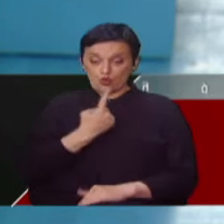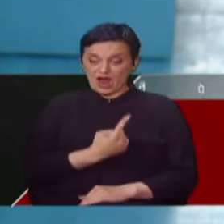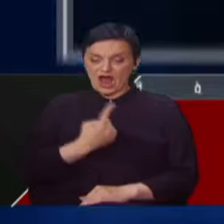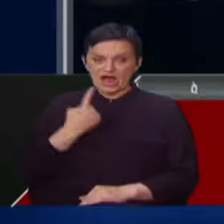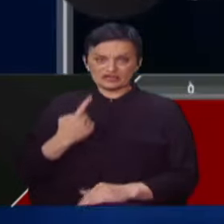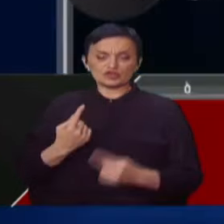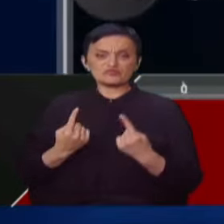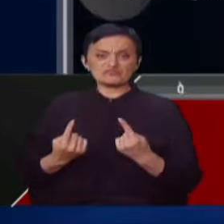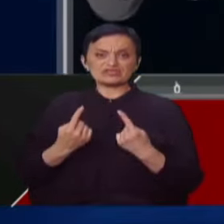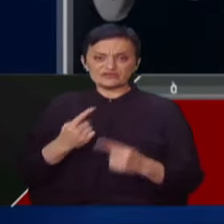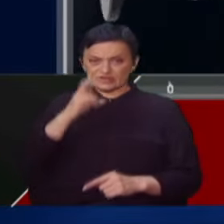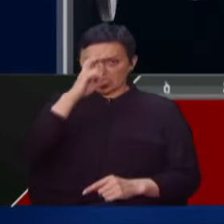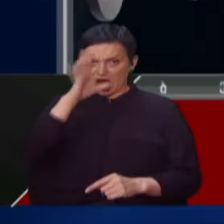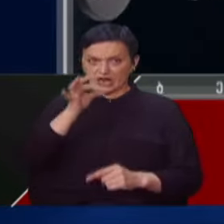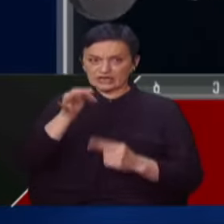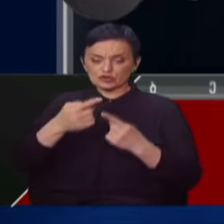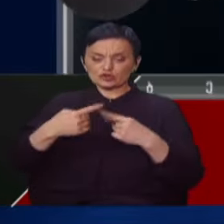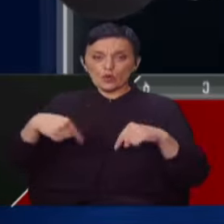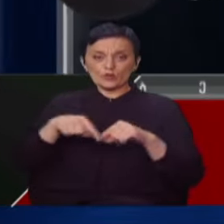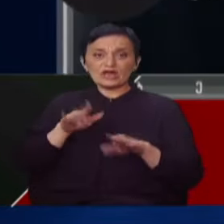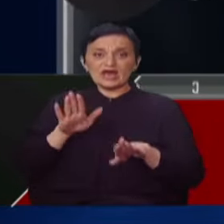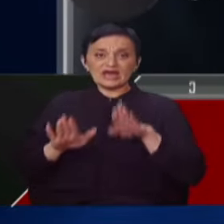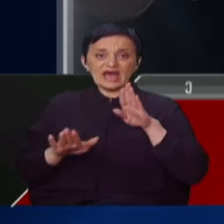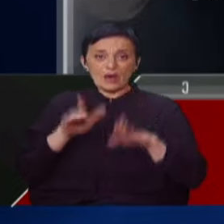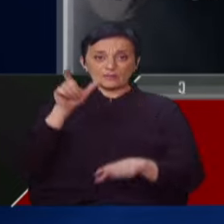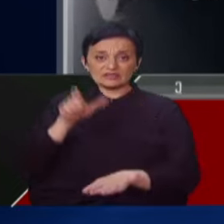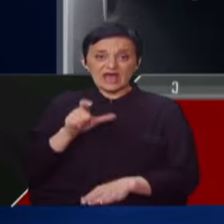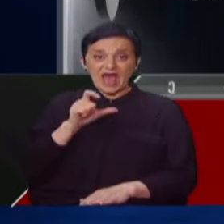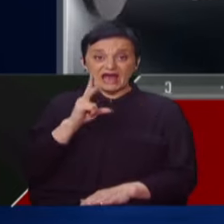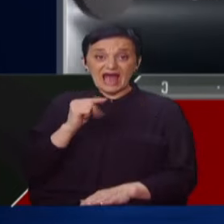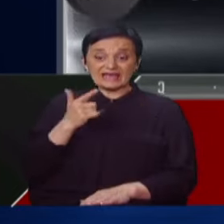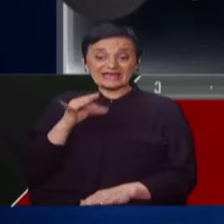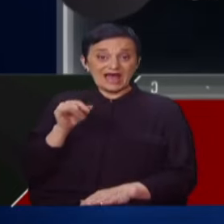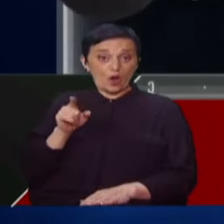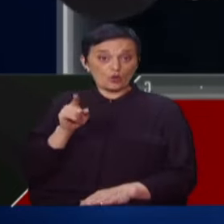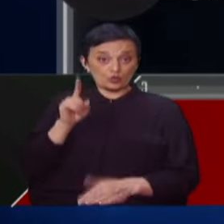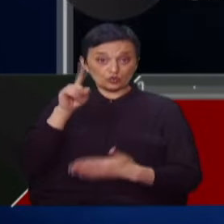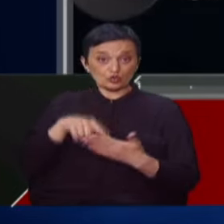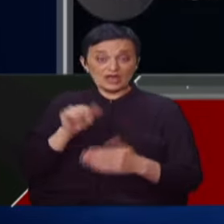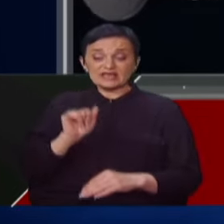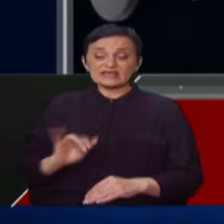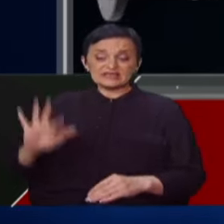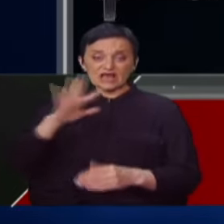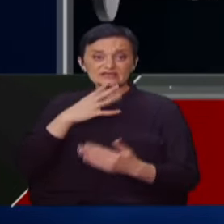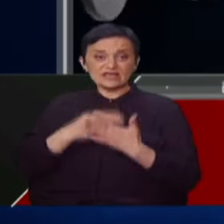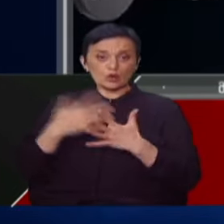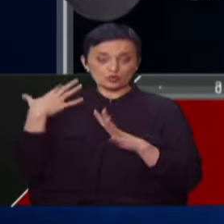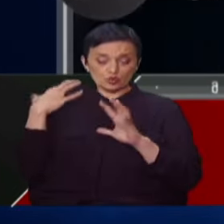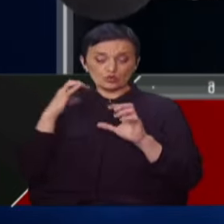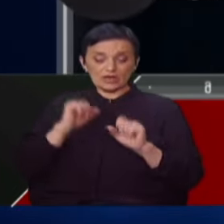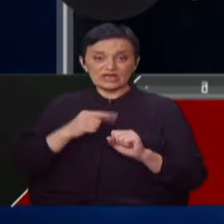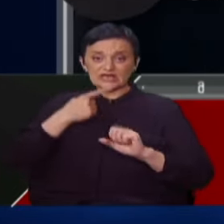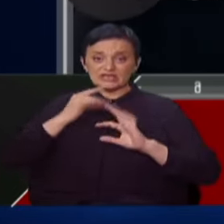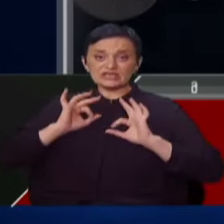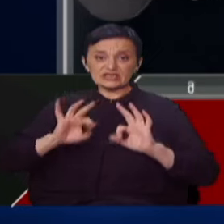ყველაზე მსხვილი არასამთავრობო ორგანიზაციის ხელმძღვანელს ეკაგი გაურს დაუჯერებთ, დასავლეთმა საკუთარი მხარდაჭერის დემონსტრირება